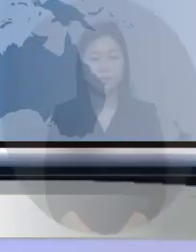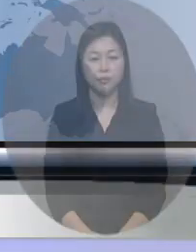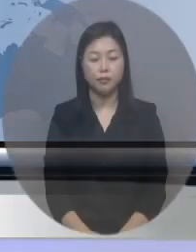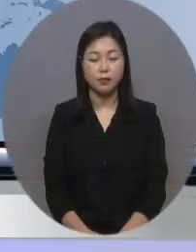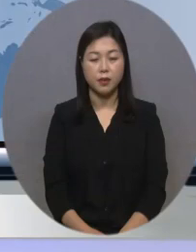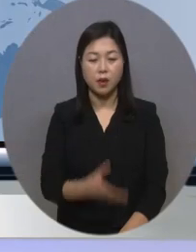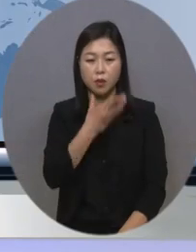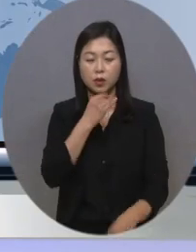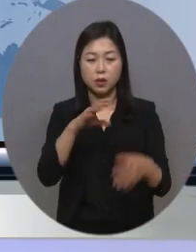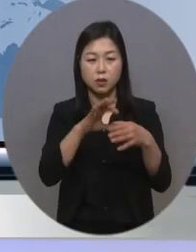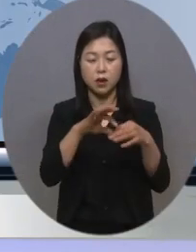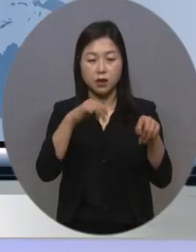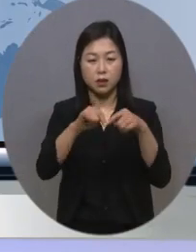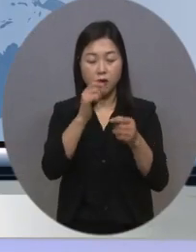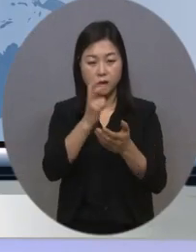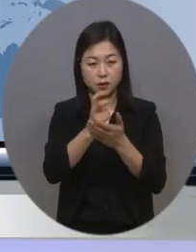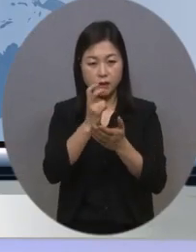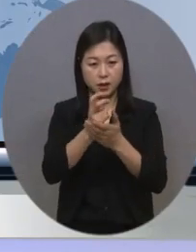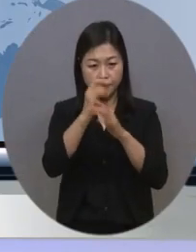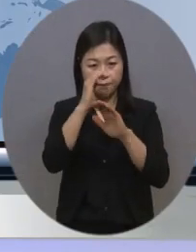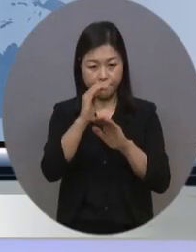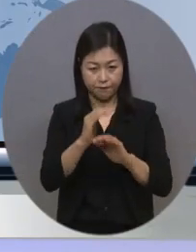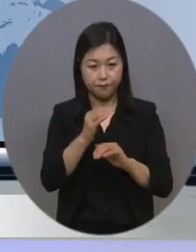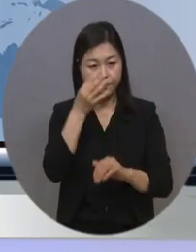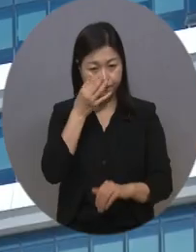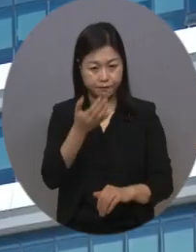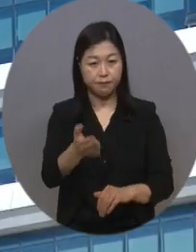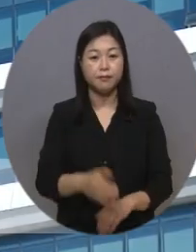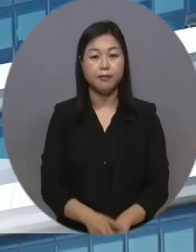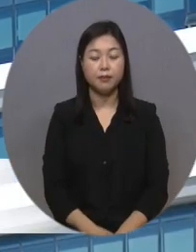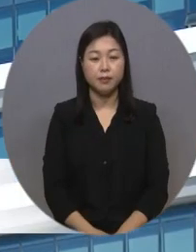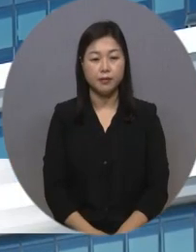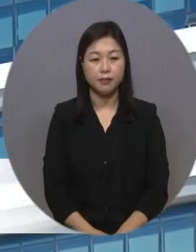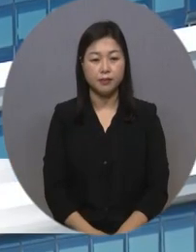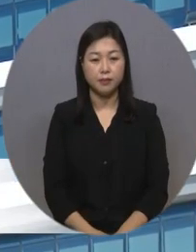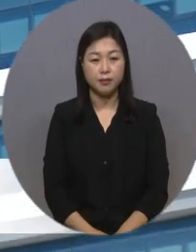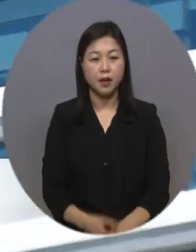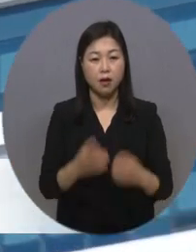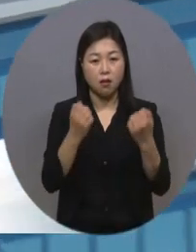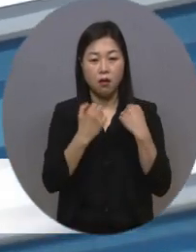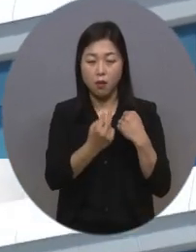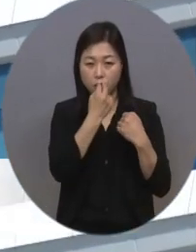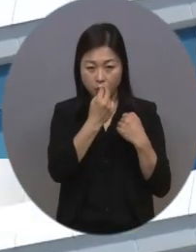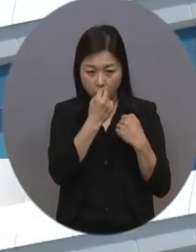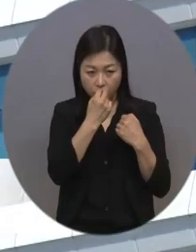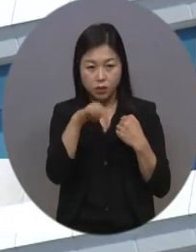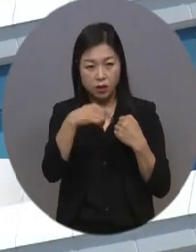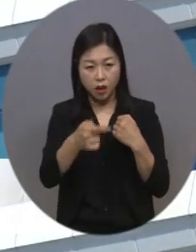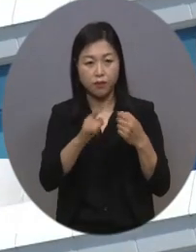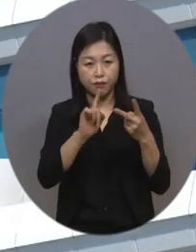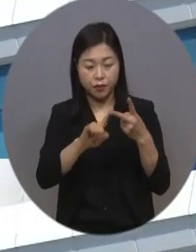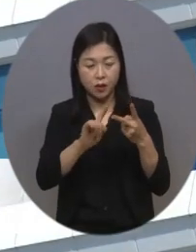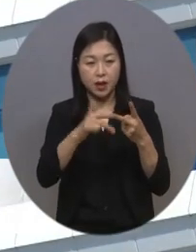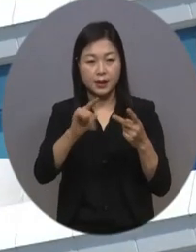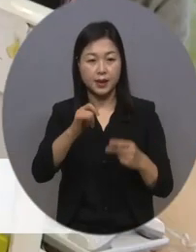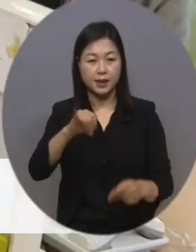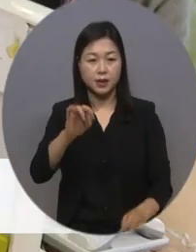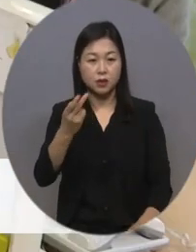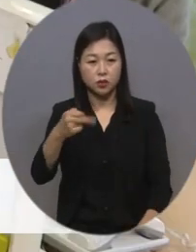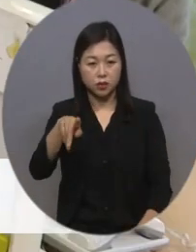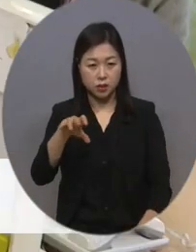이어서 복지계 정책 소식 만나보겠습니다. 정부가 건강보험에 이어 장기요양보험 재정에